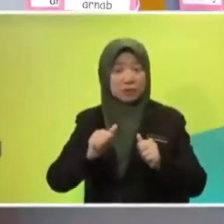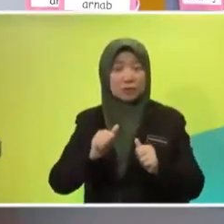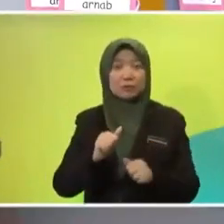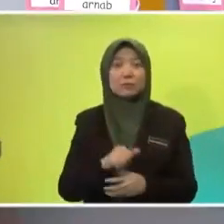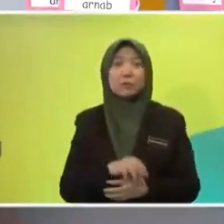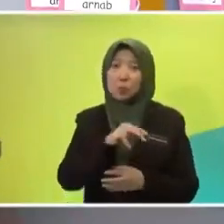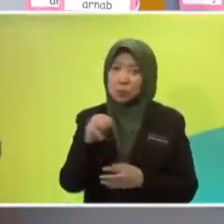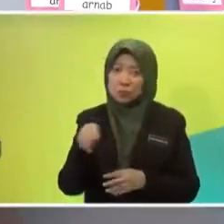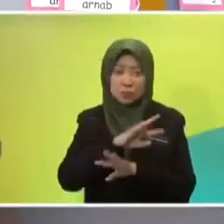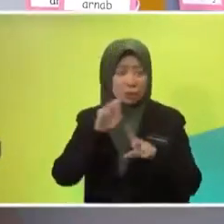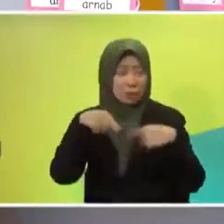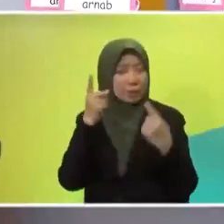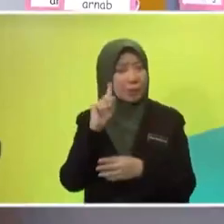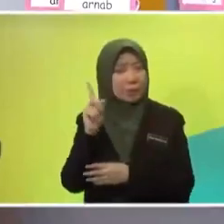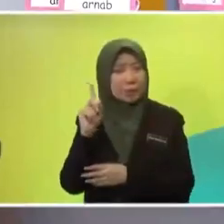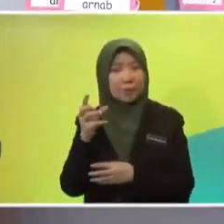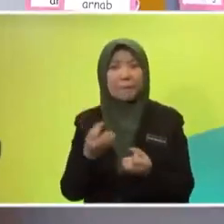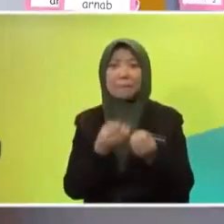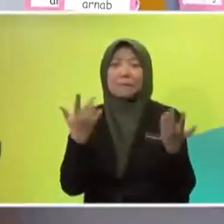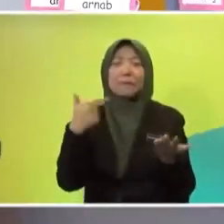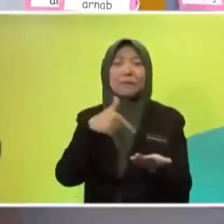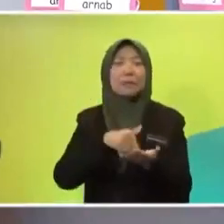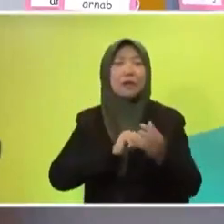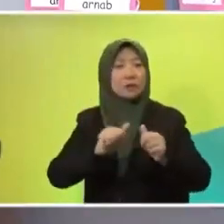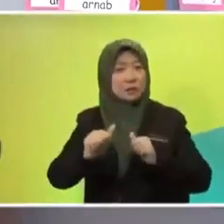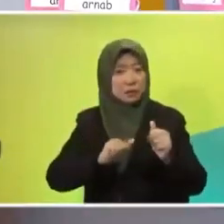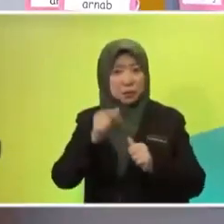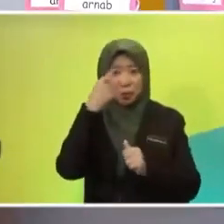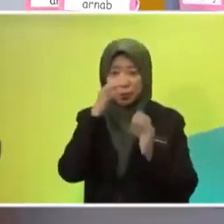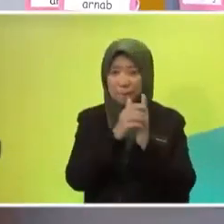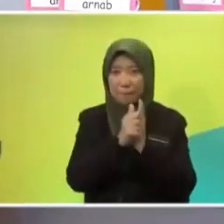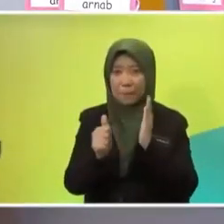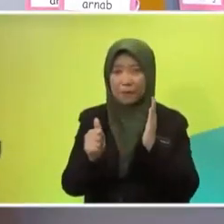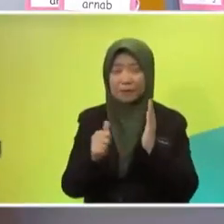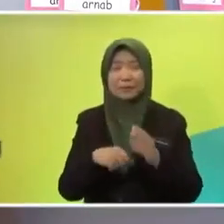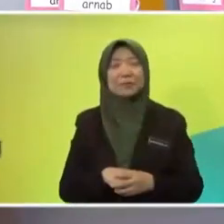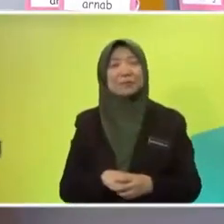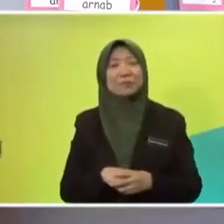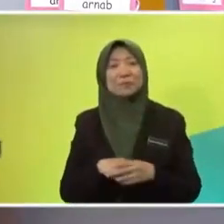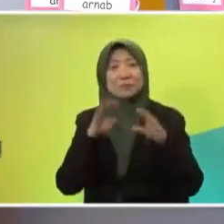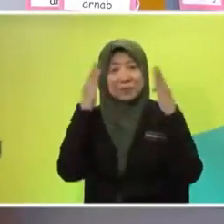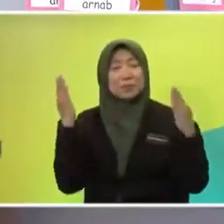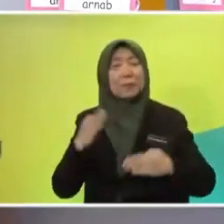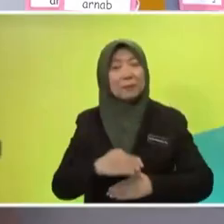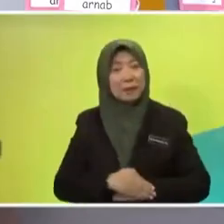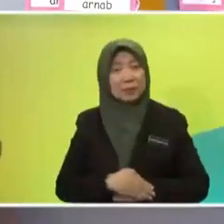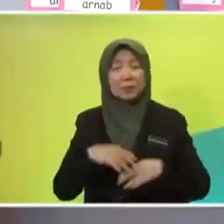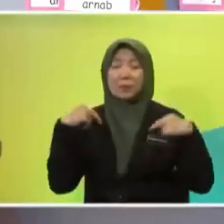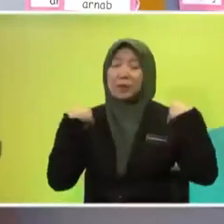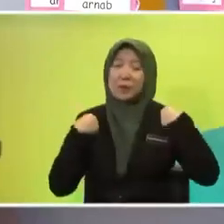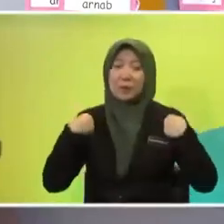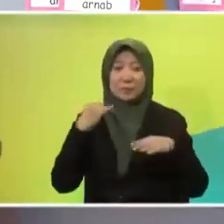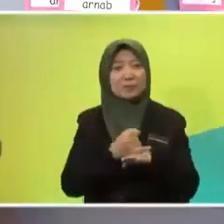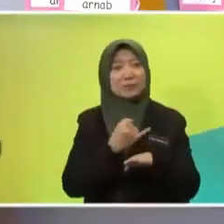adik-adik, jangan ke mana-mana. Selepas ini banyak lagi yang kita nak mahirkan diri kita dalam mata pelajaran Bahasa Melayu dengan topiknya haiwan